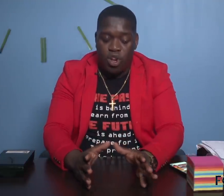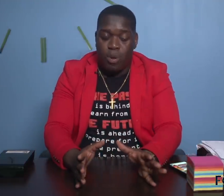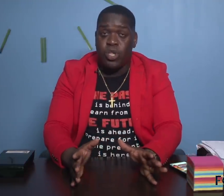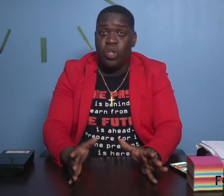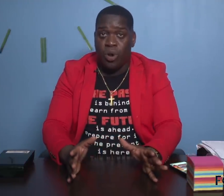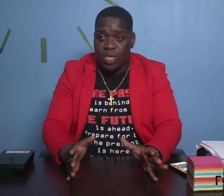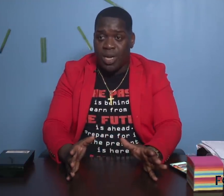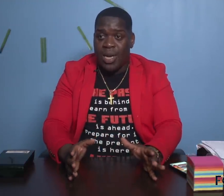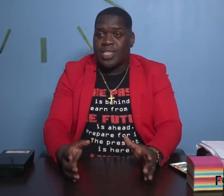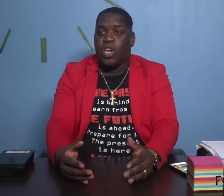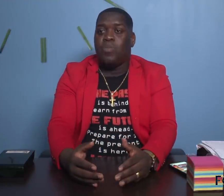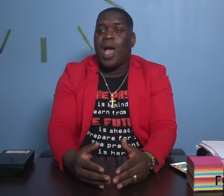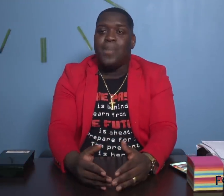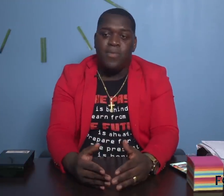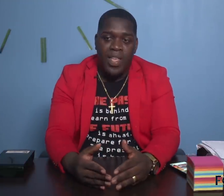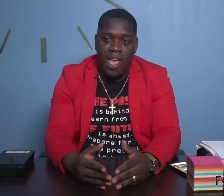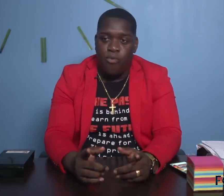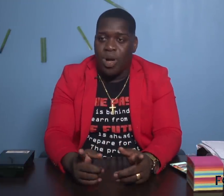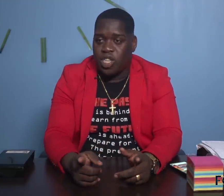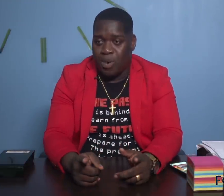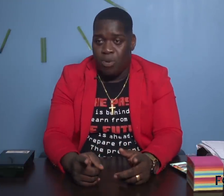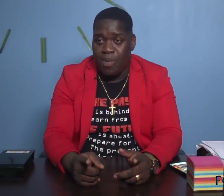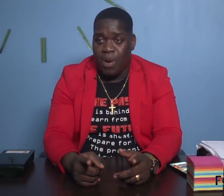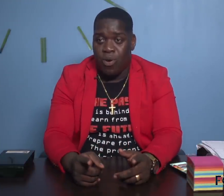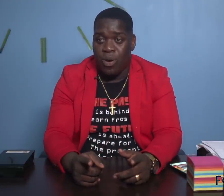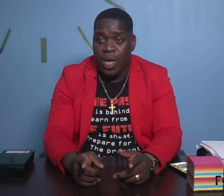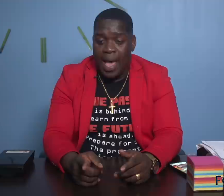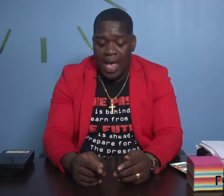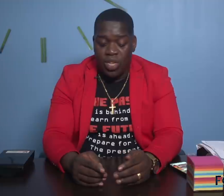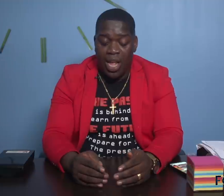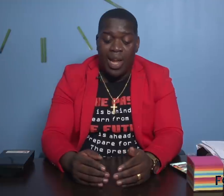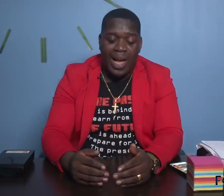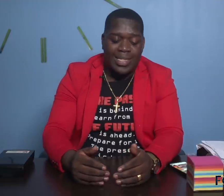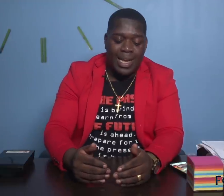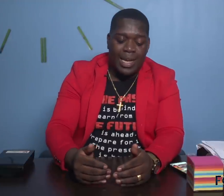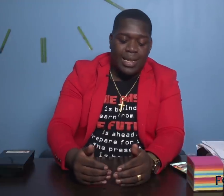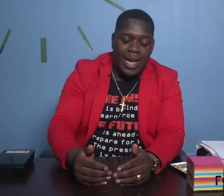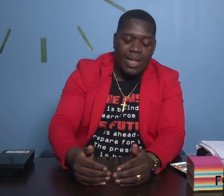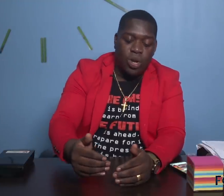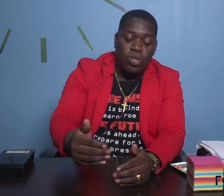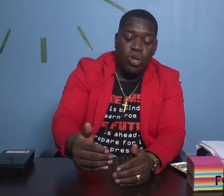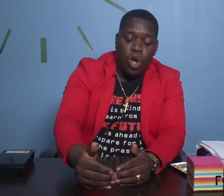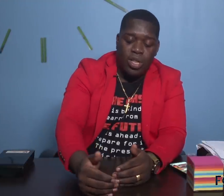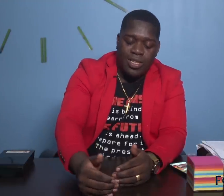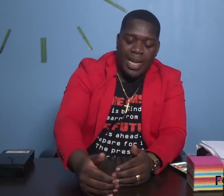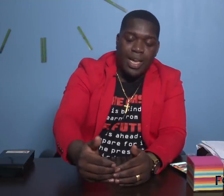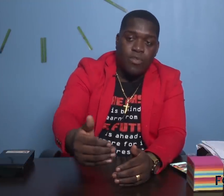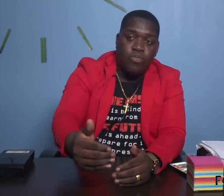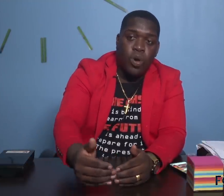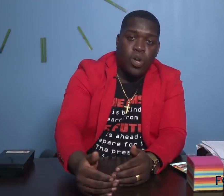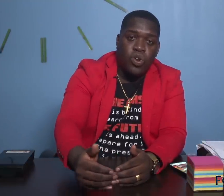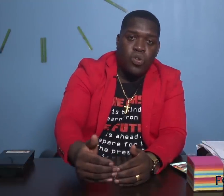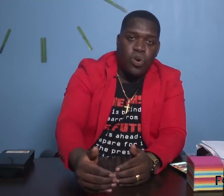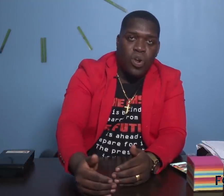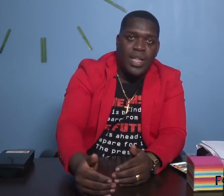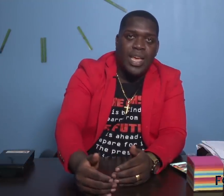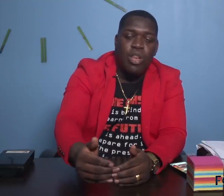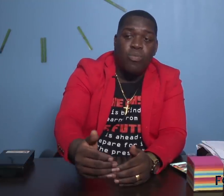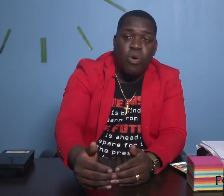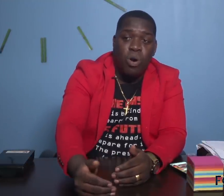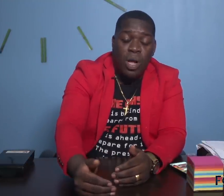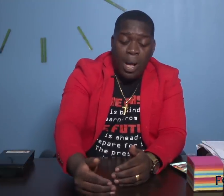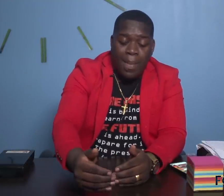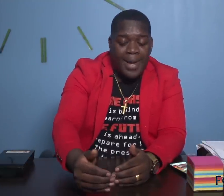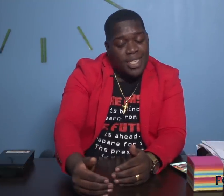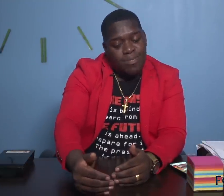ri apon enorme drukte sa no be abif de if wan sma no be kon en je lekka sa ni adnadre duidelijk tak if you beurt no doro ete